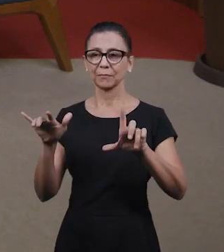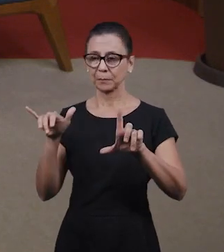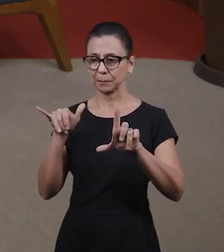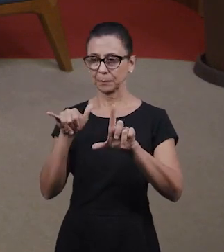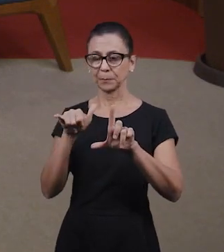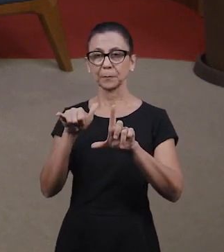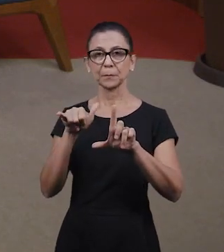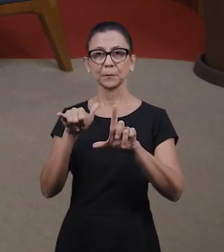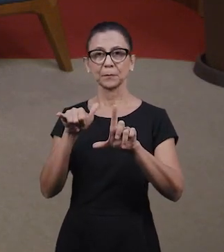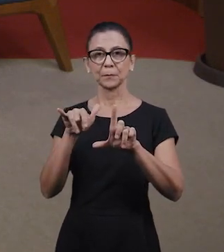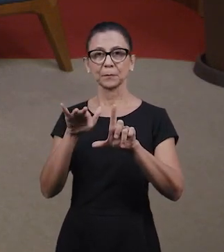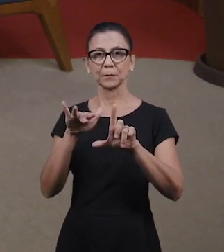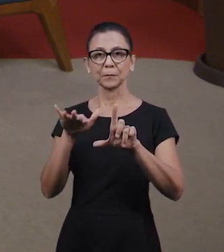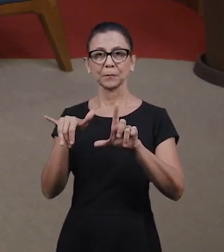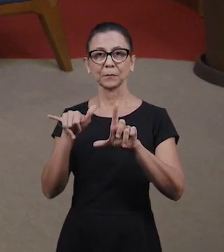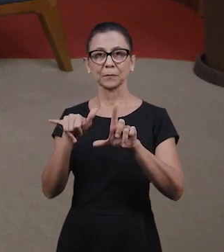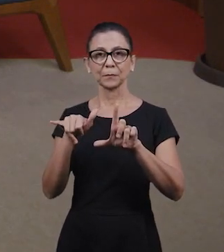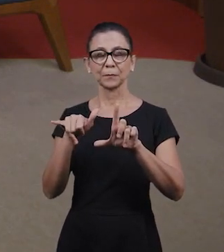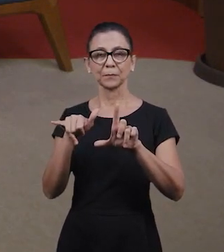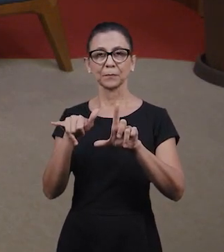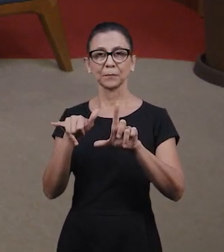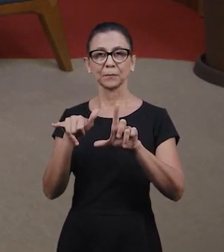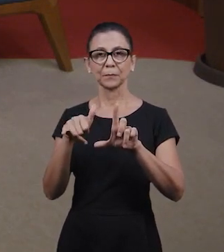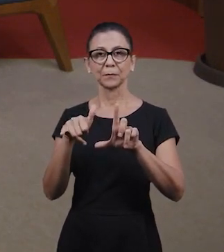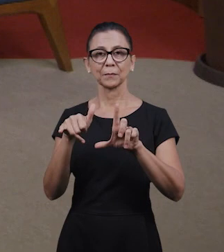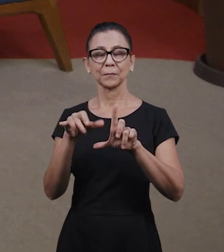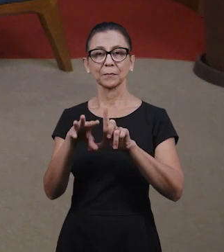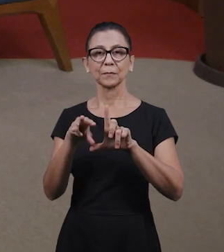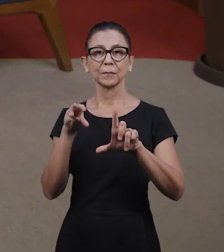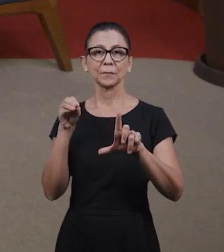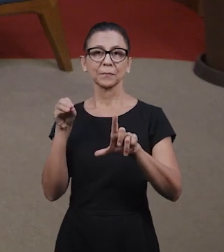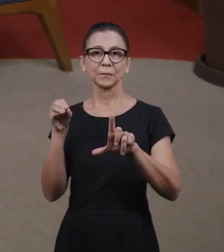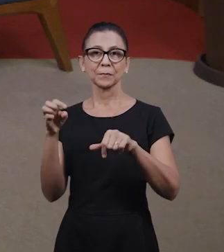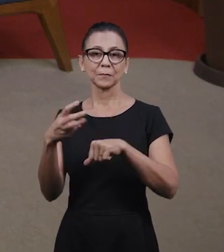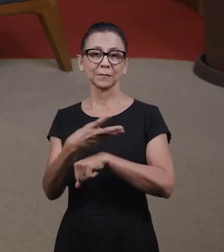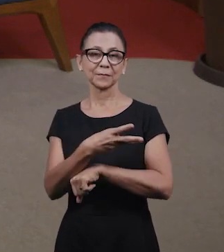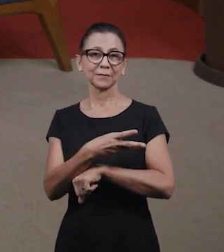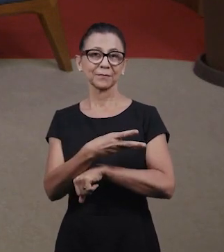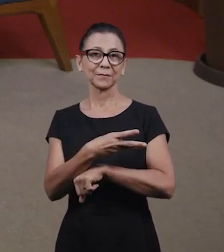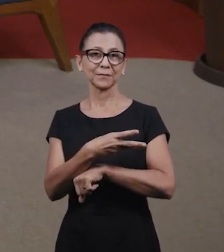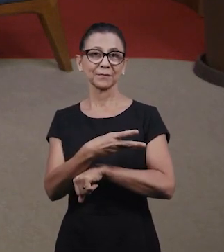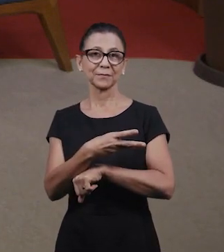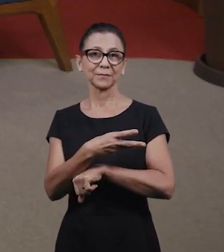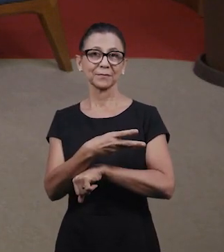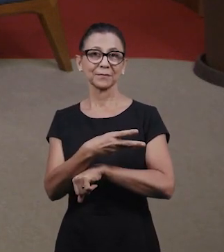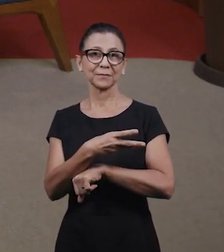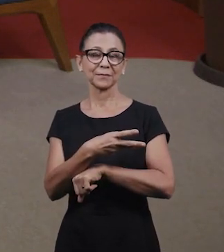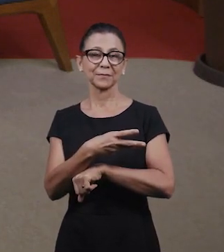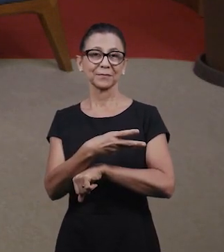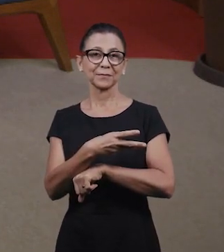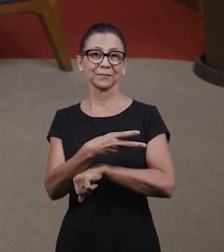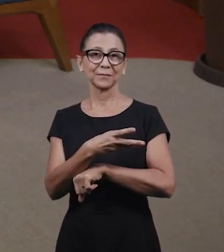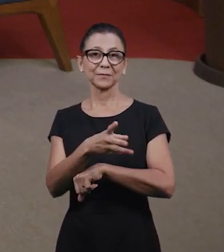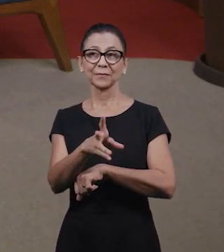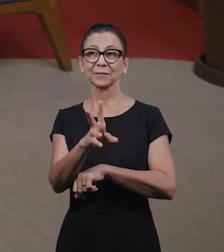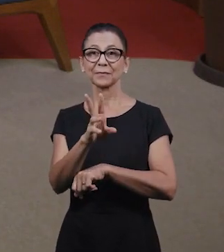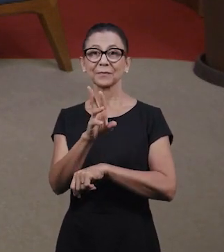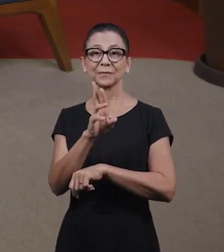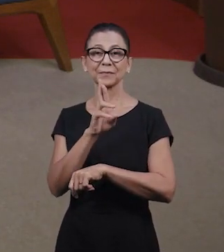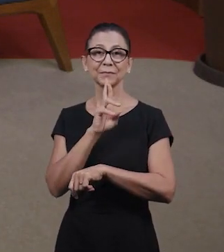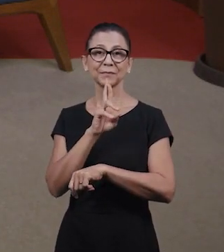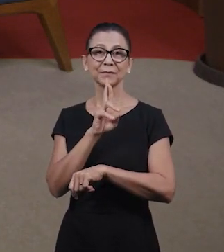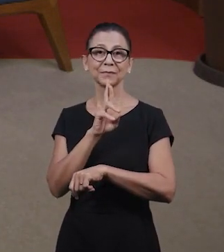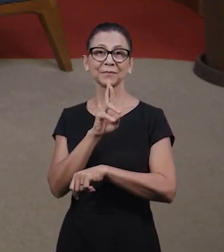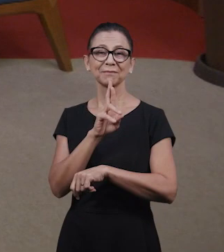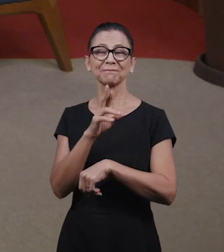vers ce code. Votre appareil sera redirigé vers un message WhatsApp. Et dans ce message, en répondant déjà,